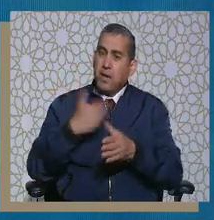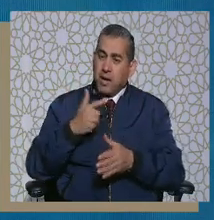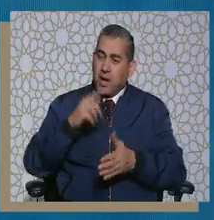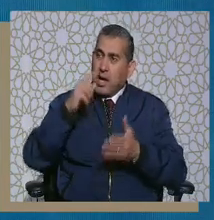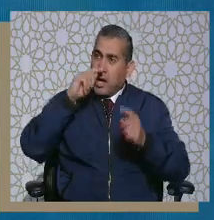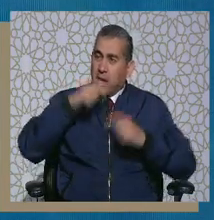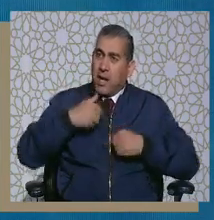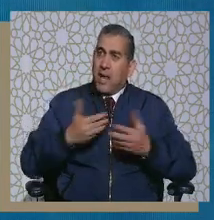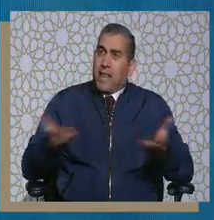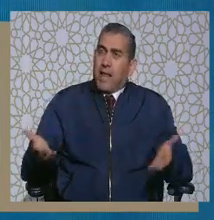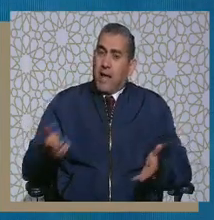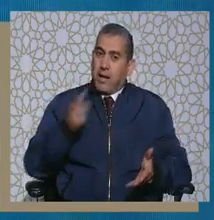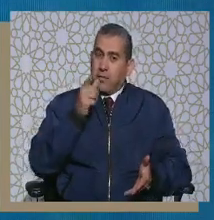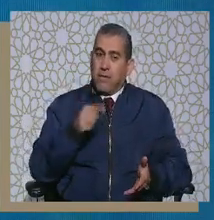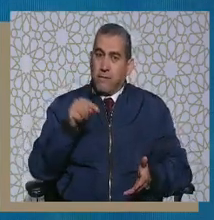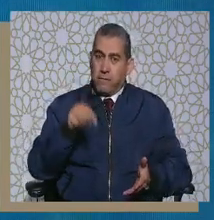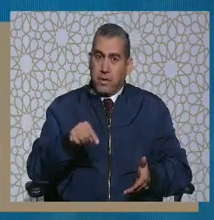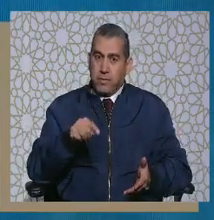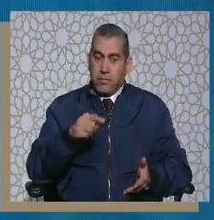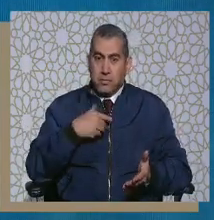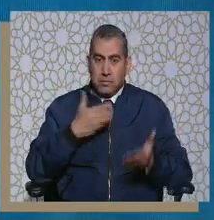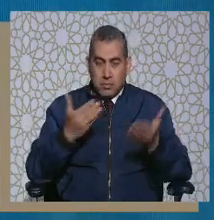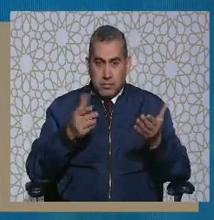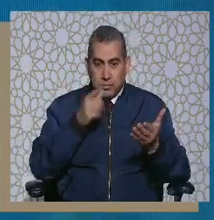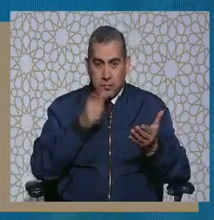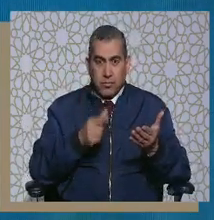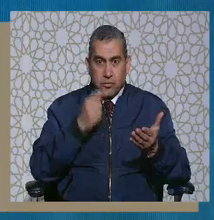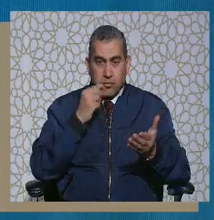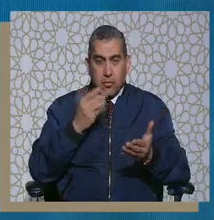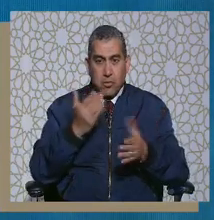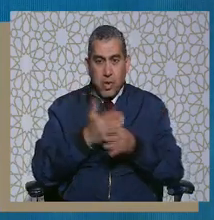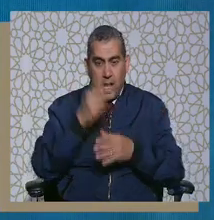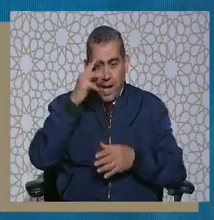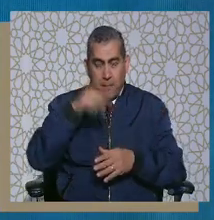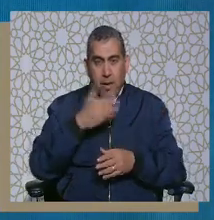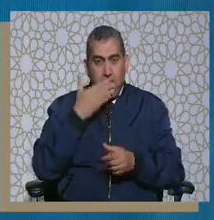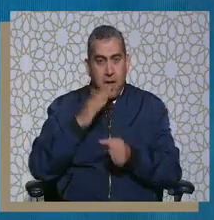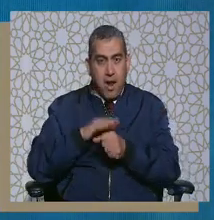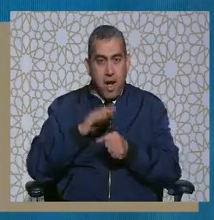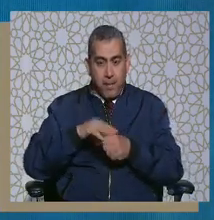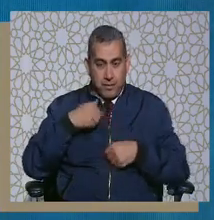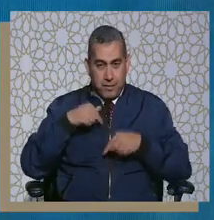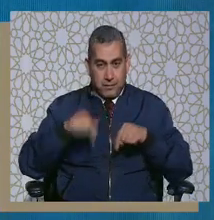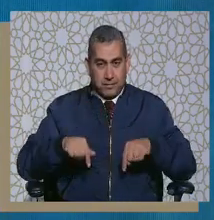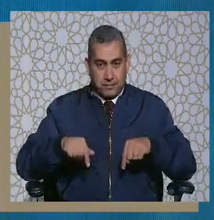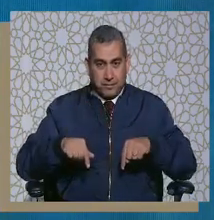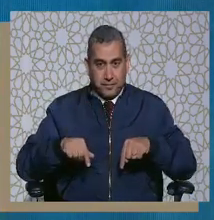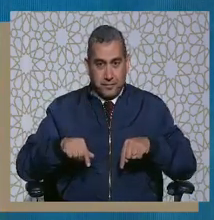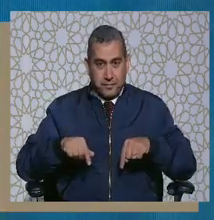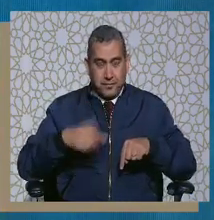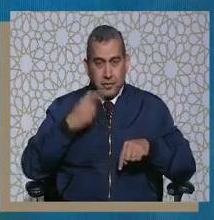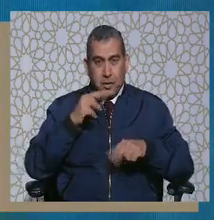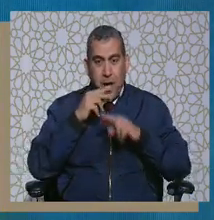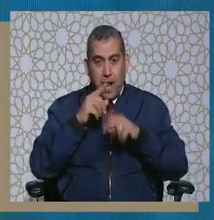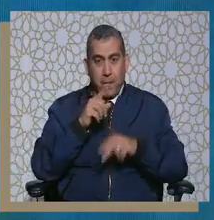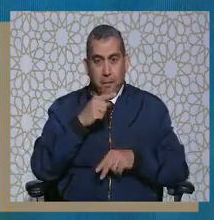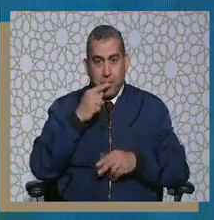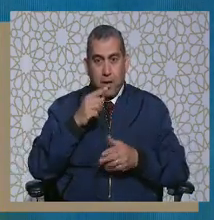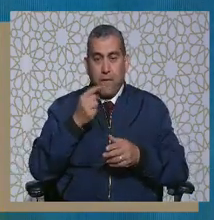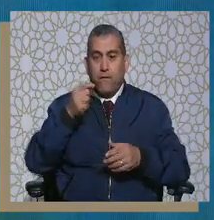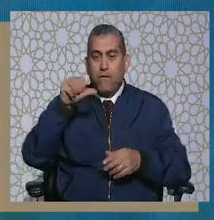كده اه اصل احنا بنتكلم مش معنى ان احنا في رمضان ان احنا ما نتكلمش ع ما